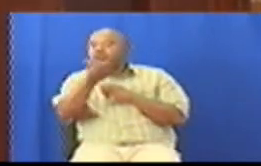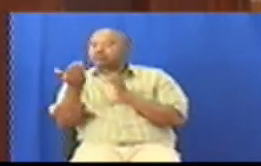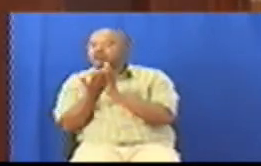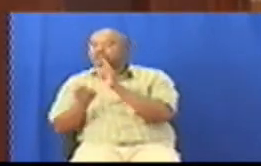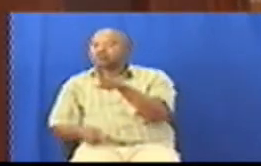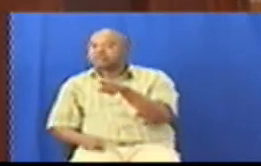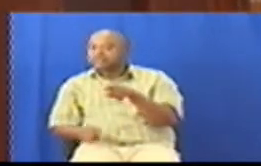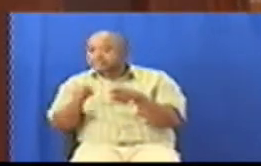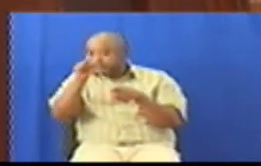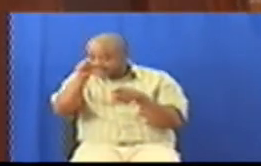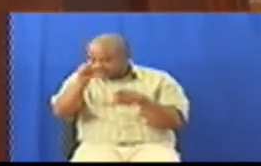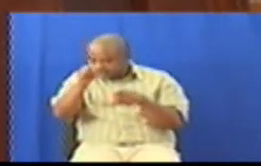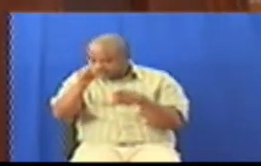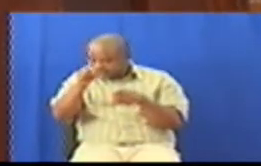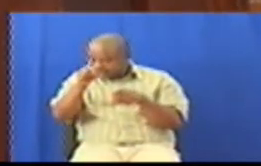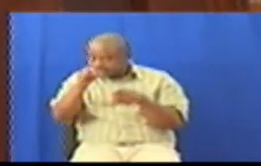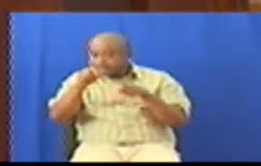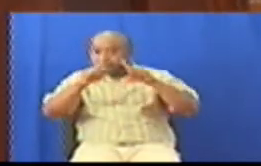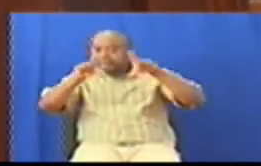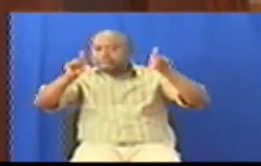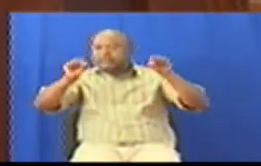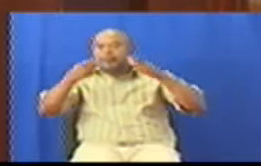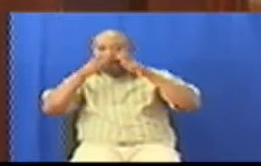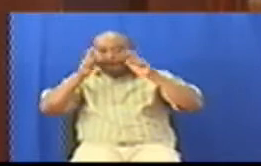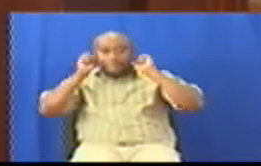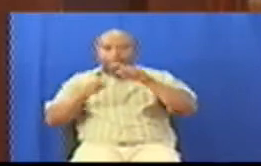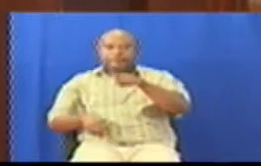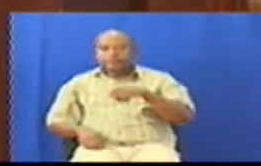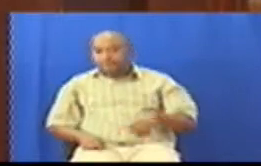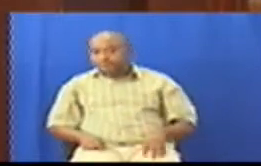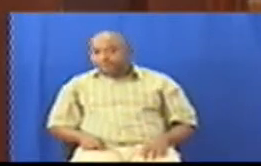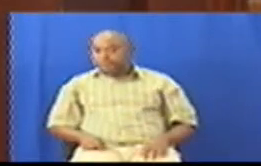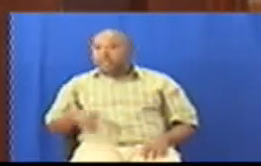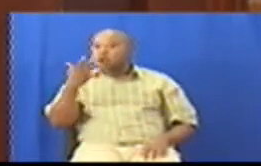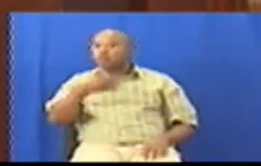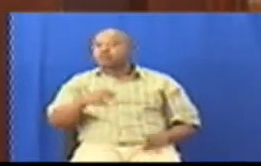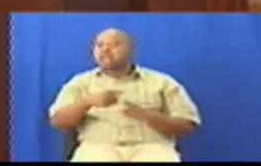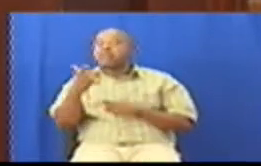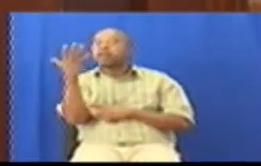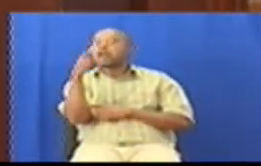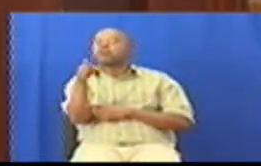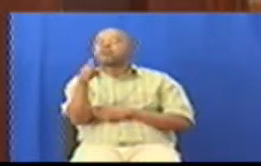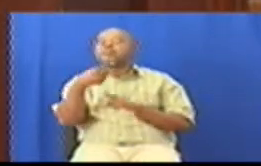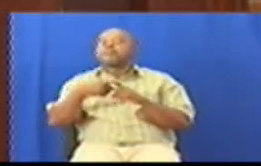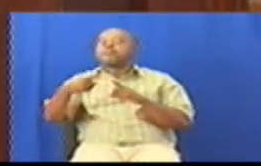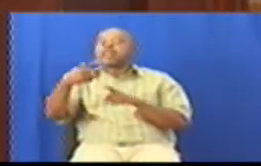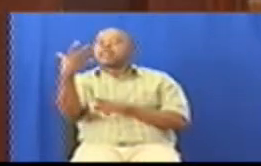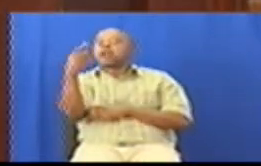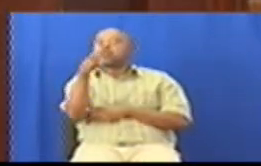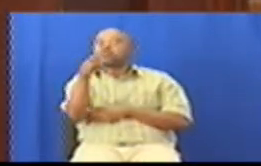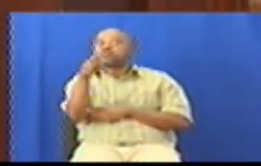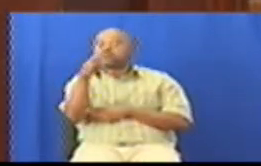ambazo ni kitambaa, bei yake ni chini ya shilingi 500 kwa maski